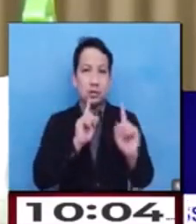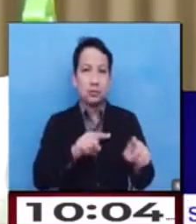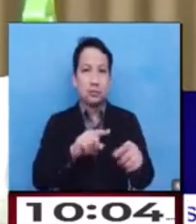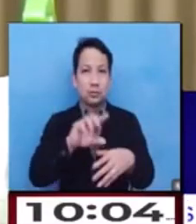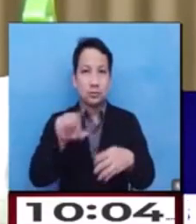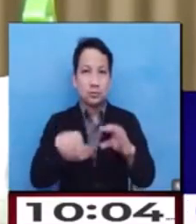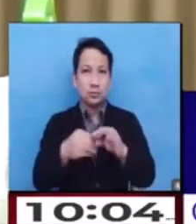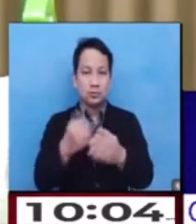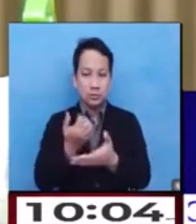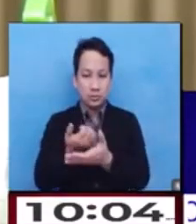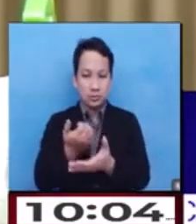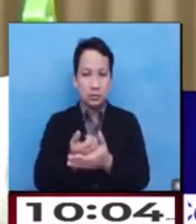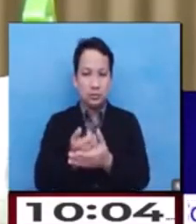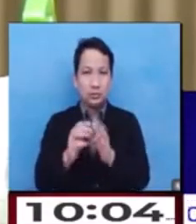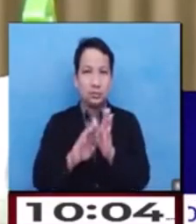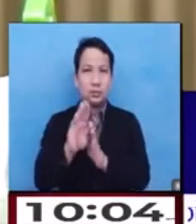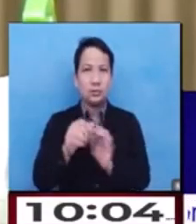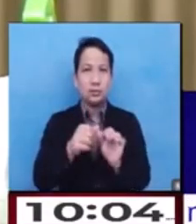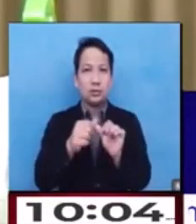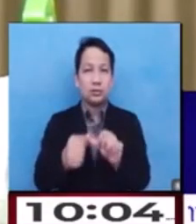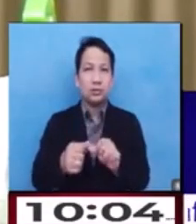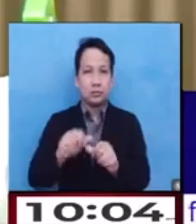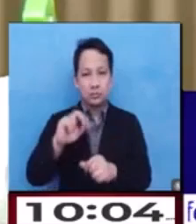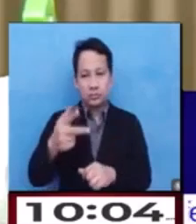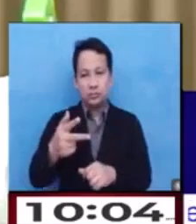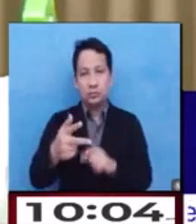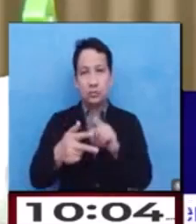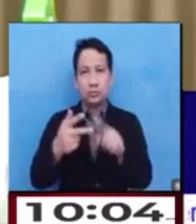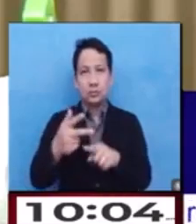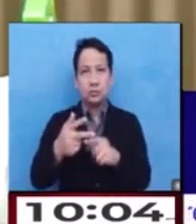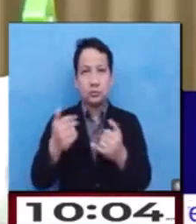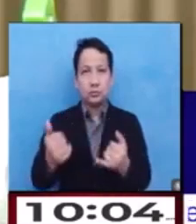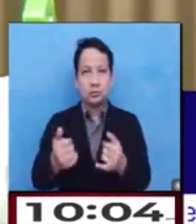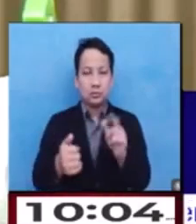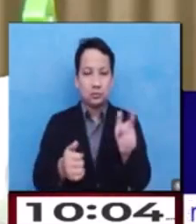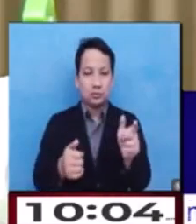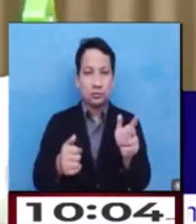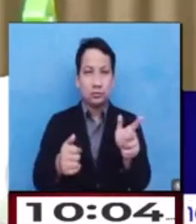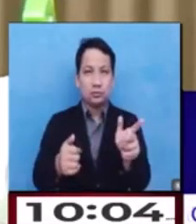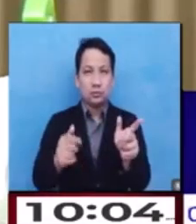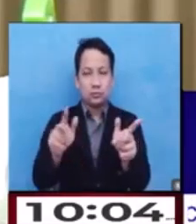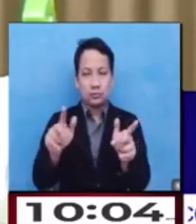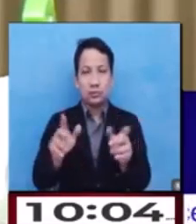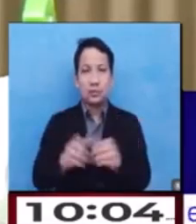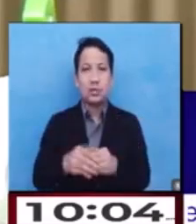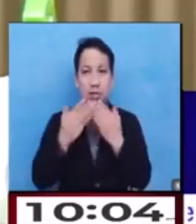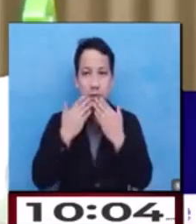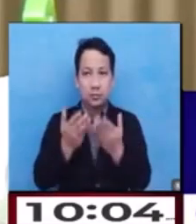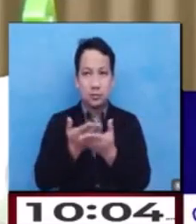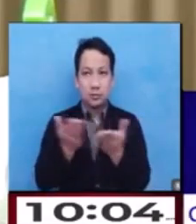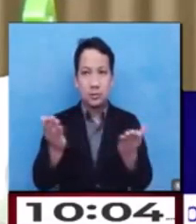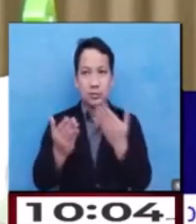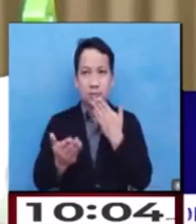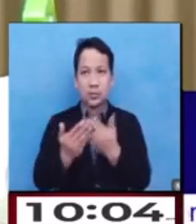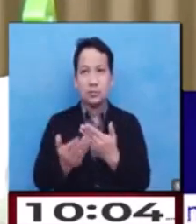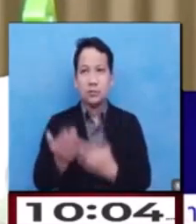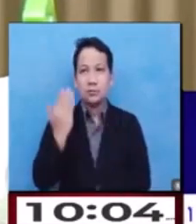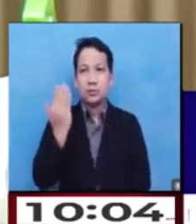ekonomiya para sa 2nd quarter ng taong 2023. Salamat at magandang umaga sa ating